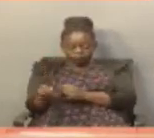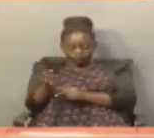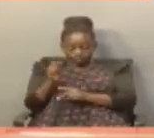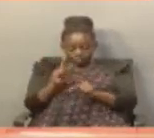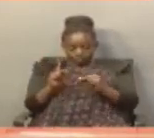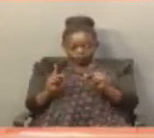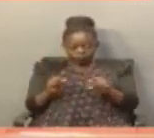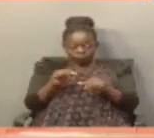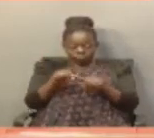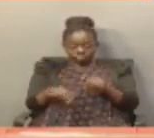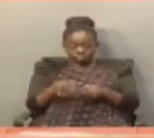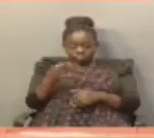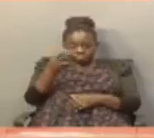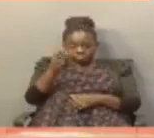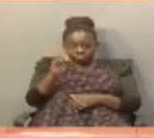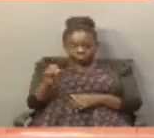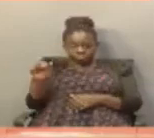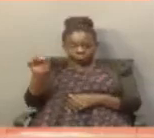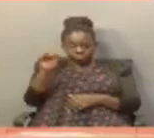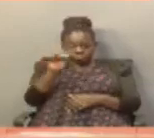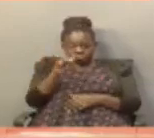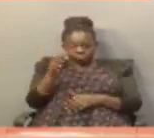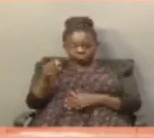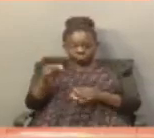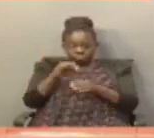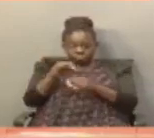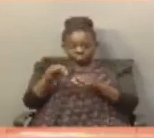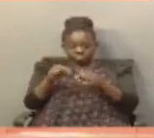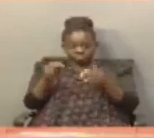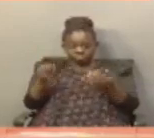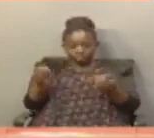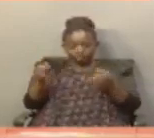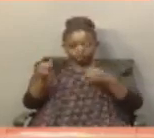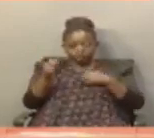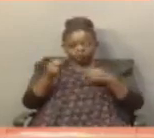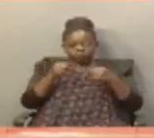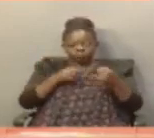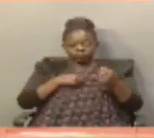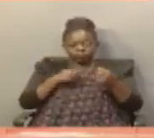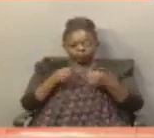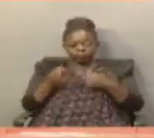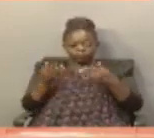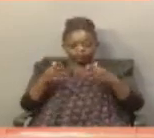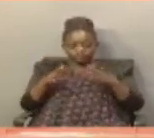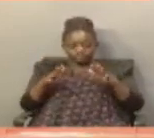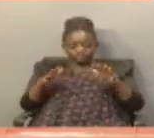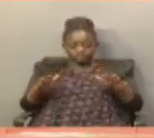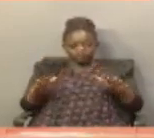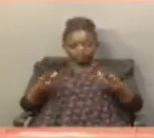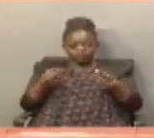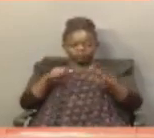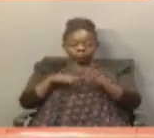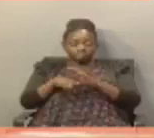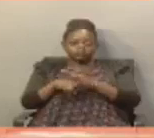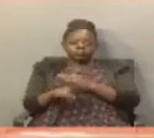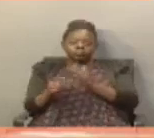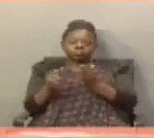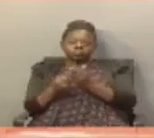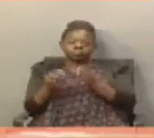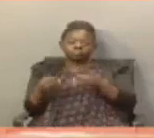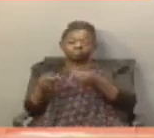abantu 30 n'okusingira ddala bannansi b'eggwanga erya Rwanda bo bamaze okusala. Kino